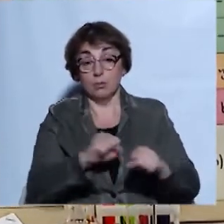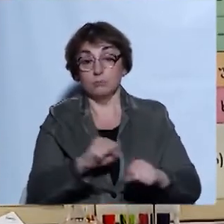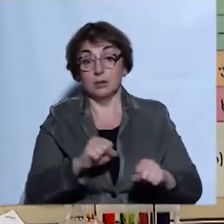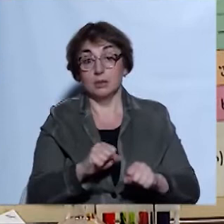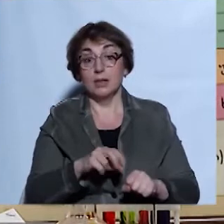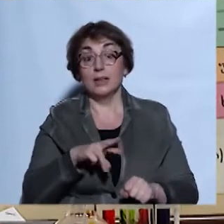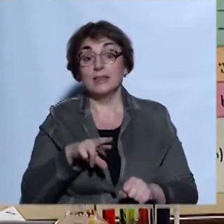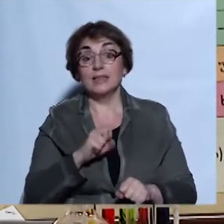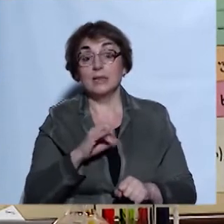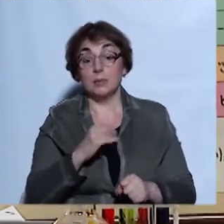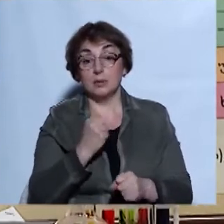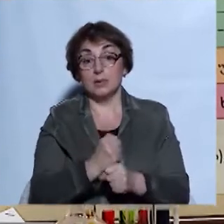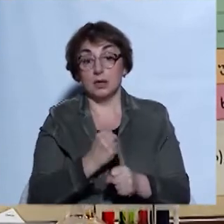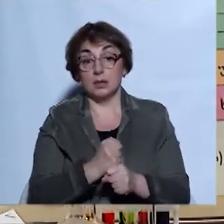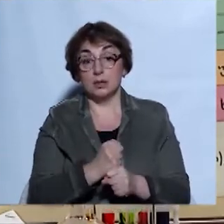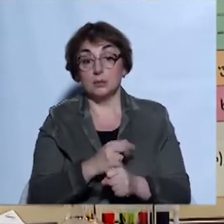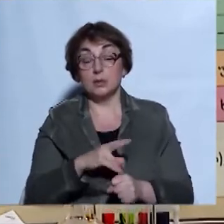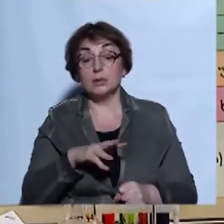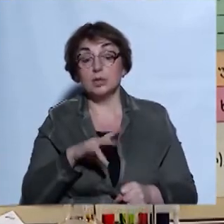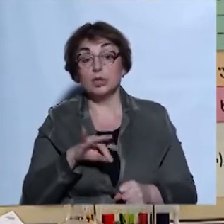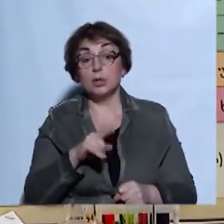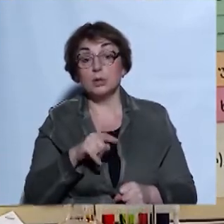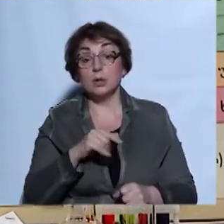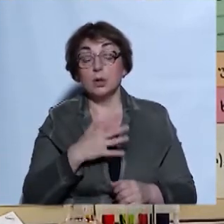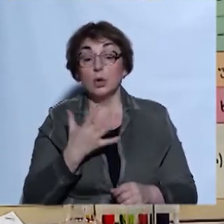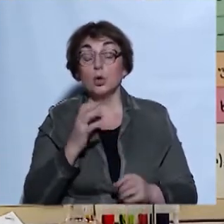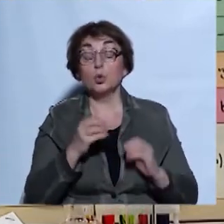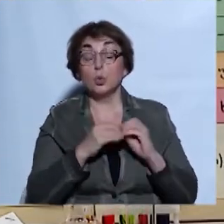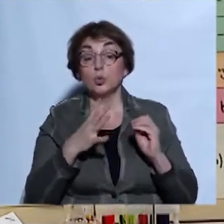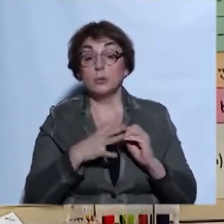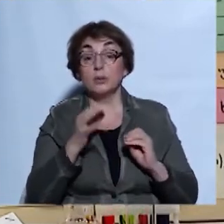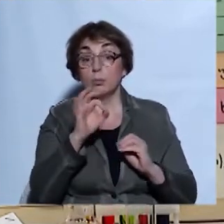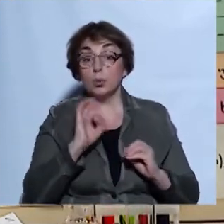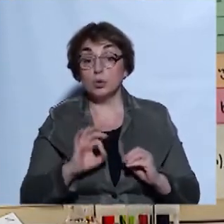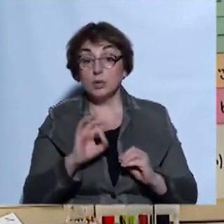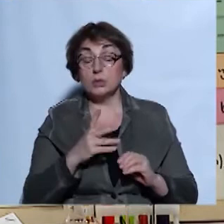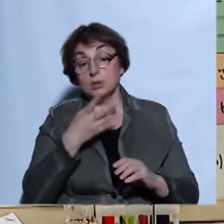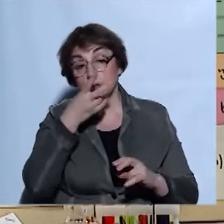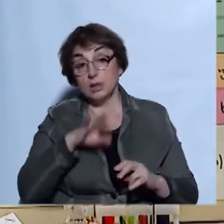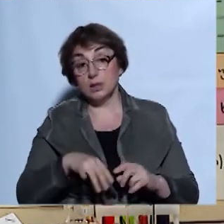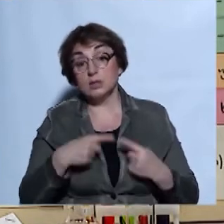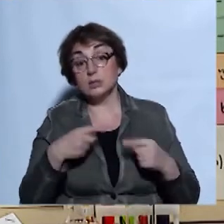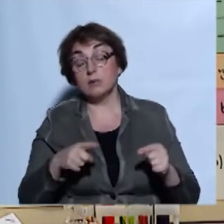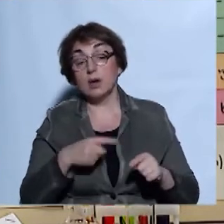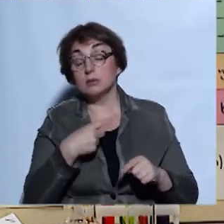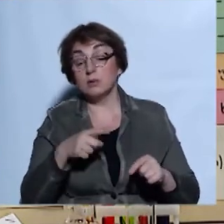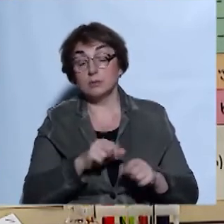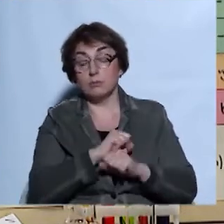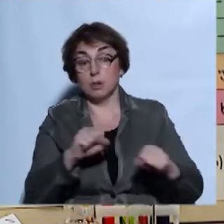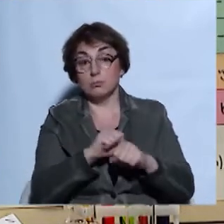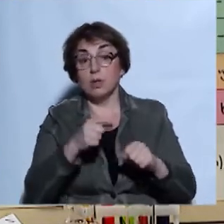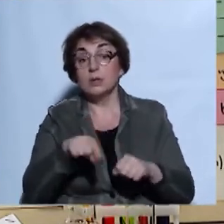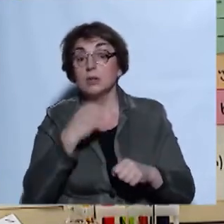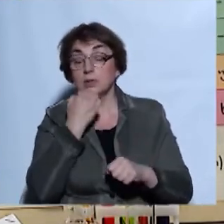sashualebebia. Akve getqi imasats rom მუშაობის თვალსაზრისით გაცილებით უფრო უსაფრთხოა თქვა